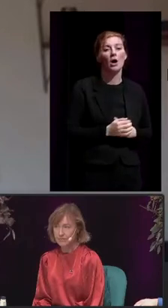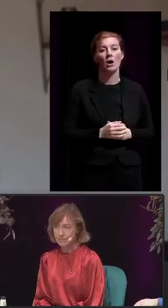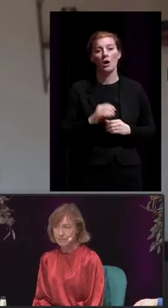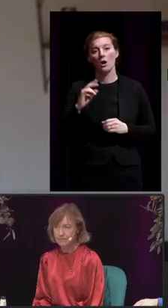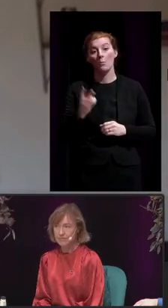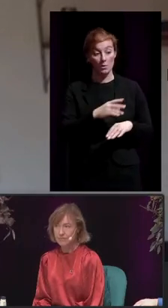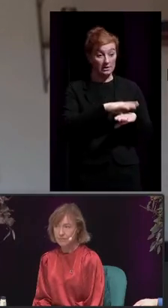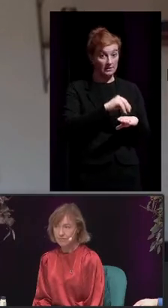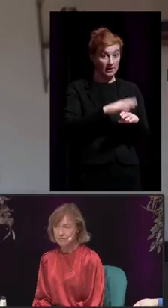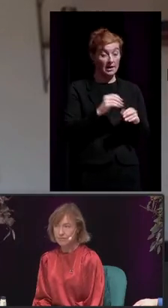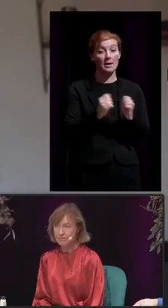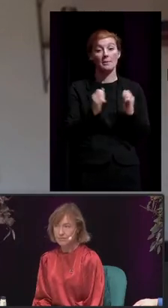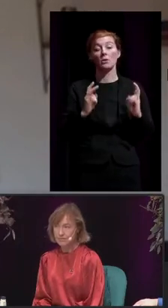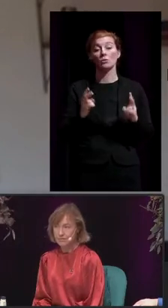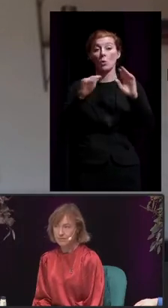även globalt.